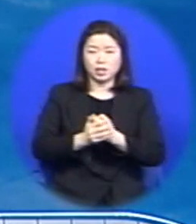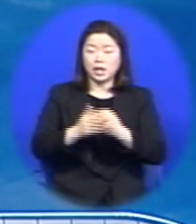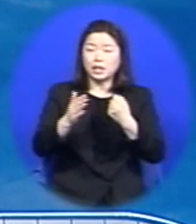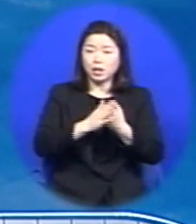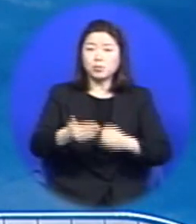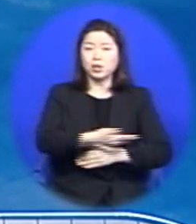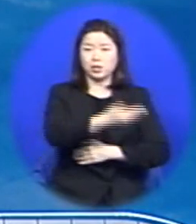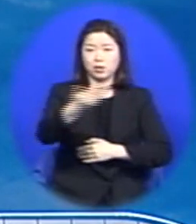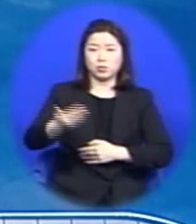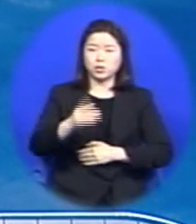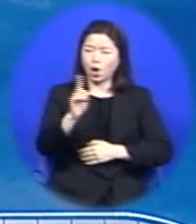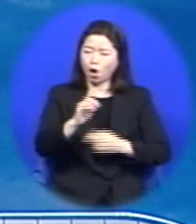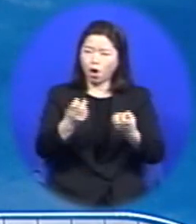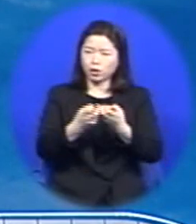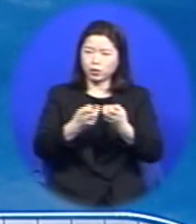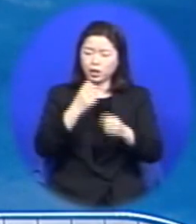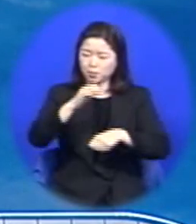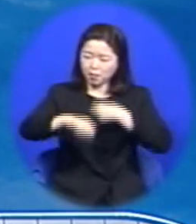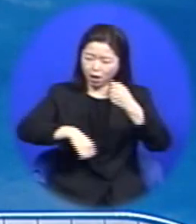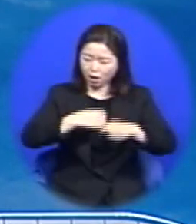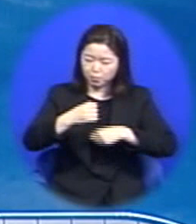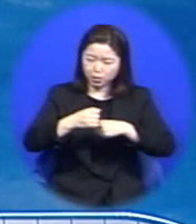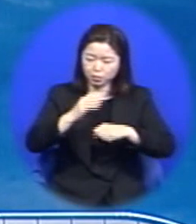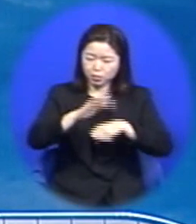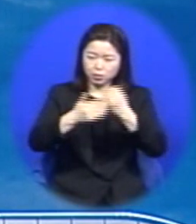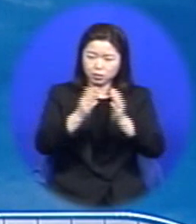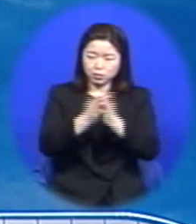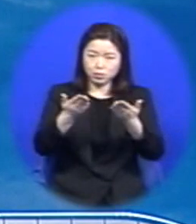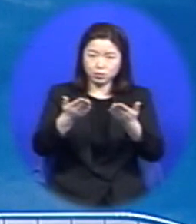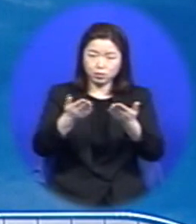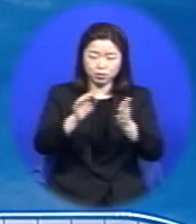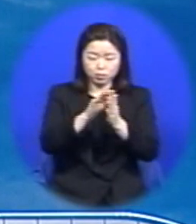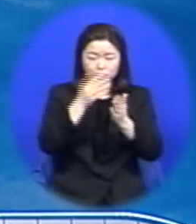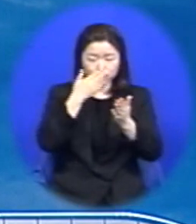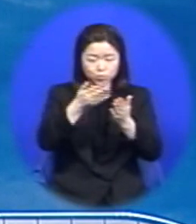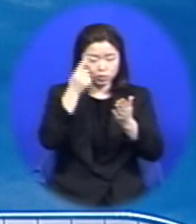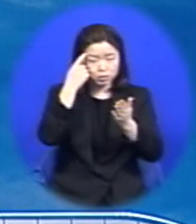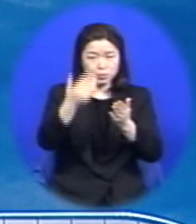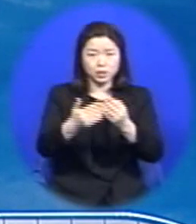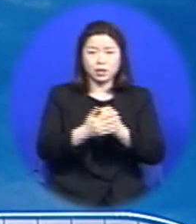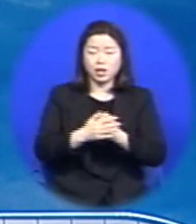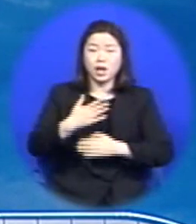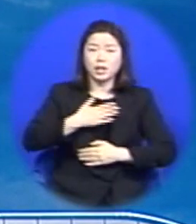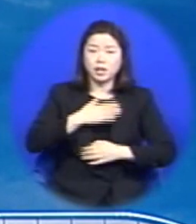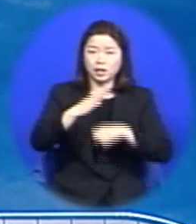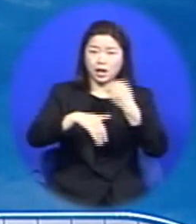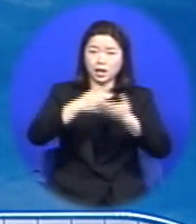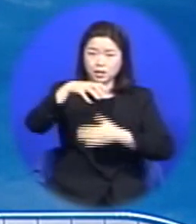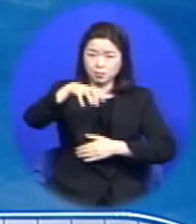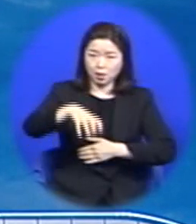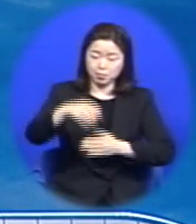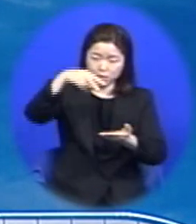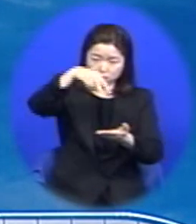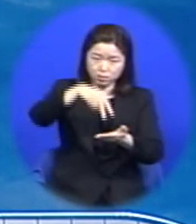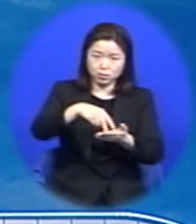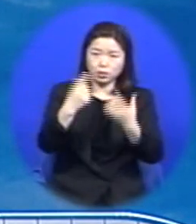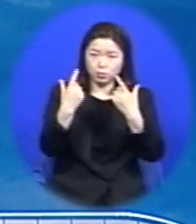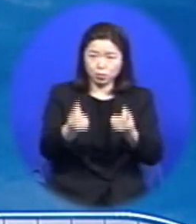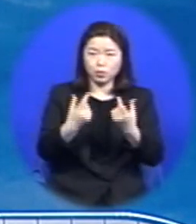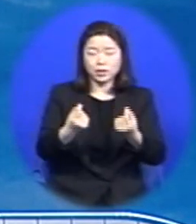그러니까 여러분이 어떻게 아무렇게나 성경을 펼 수 있겠어요? 내가 하나님 앞에 서는 것과 똑같은